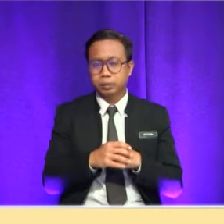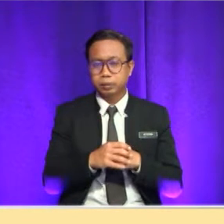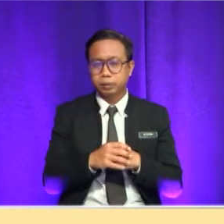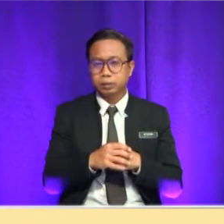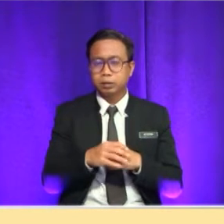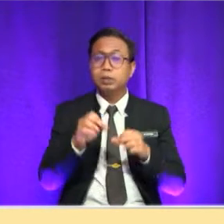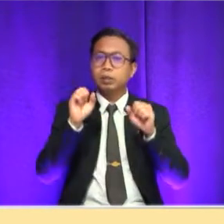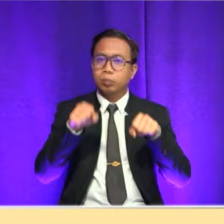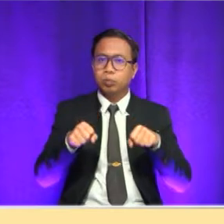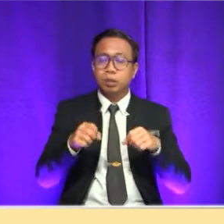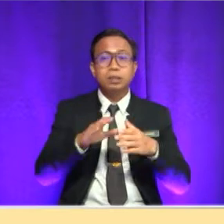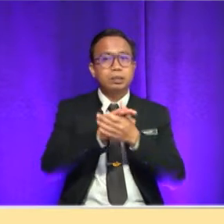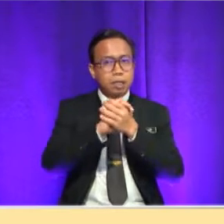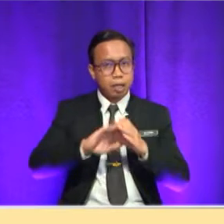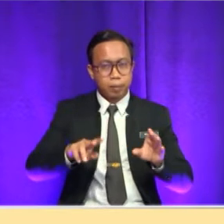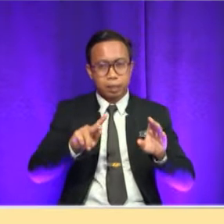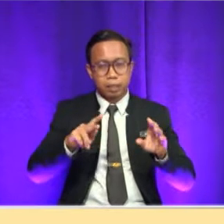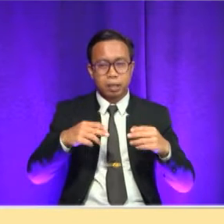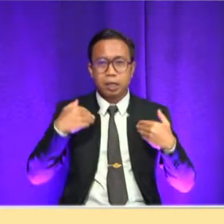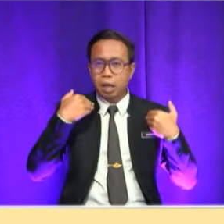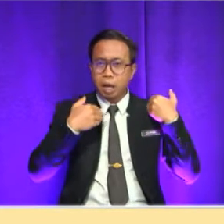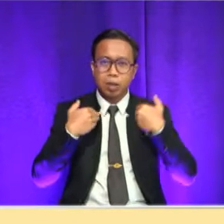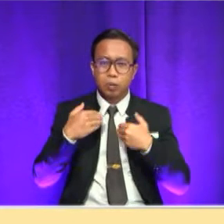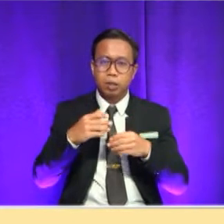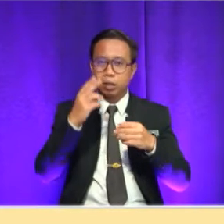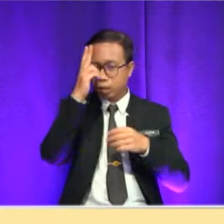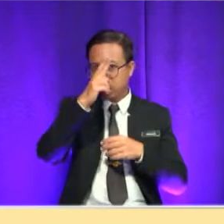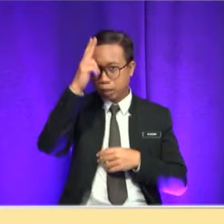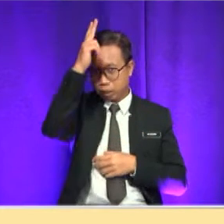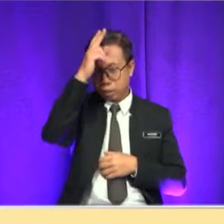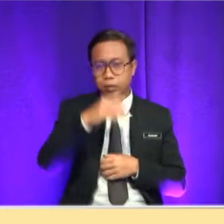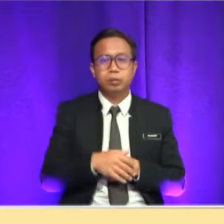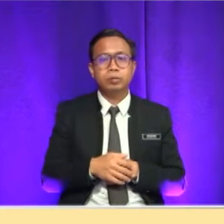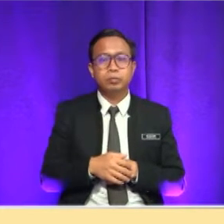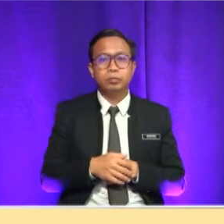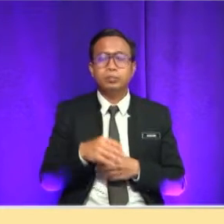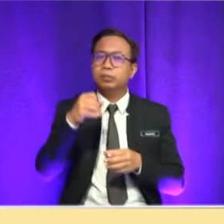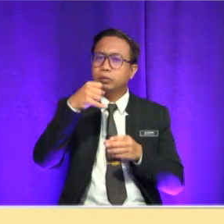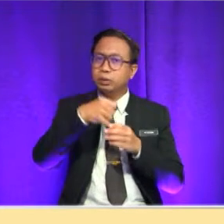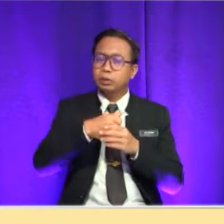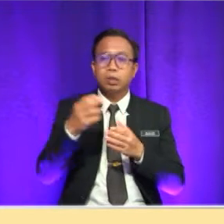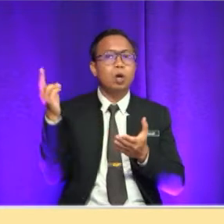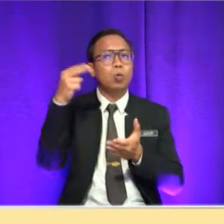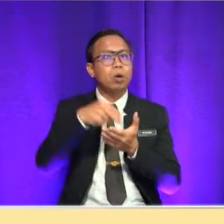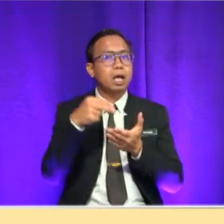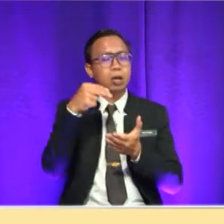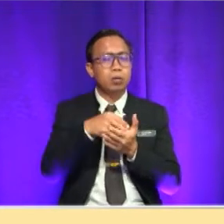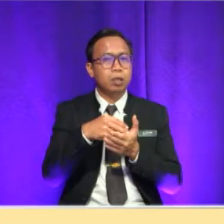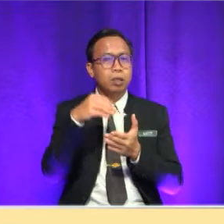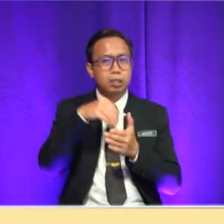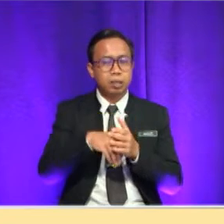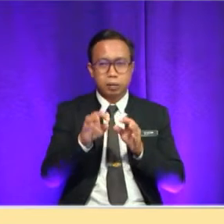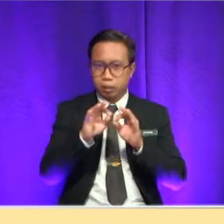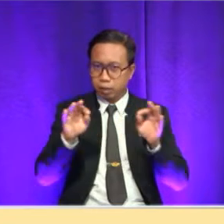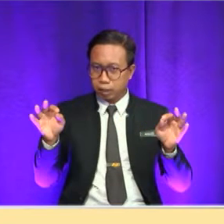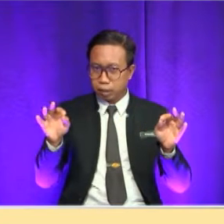dapat menyelamatkan hidupan liar daripada diancam kepupusan. Apa isi kita tadi? Program kesedaran, betul tak? Dan isi itu diulang semula dalam ayat terakhir dalam bentuk